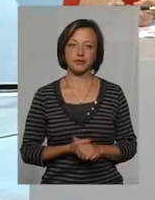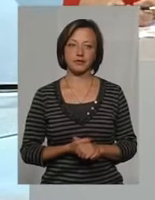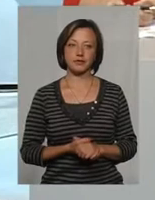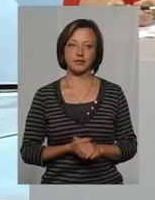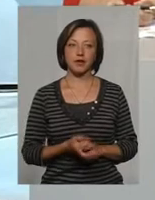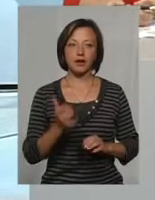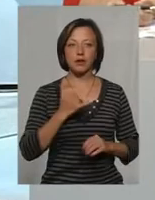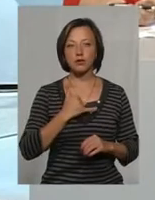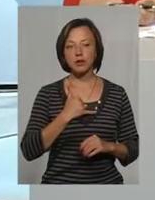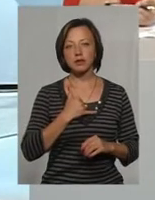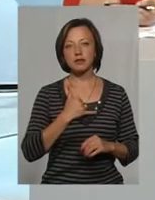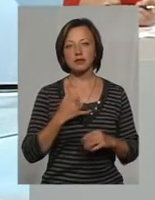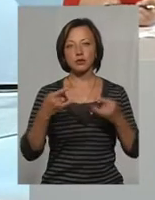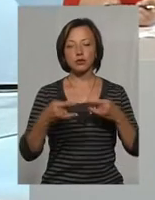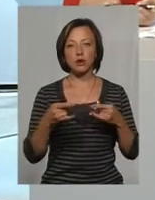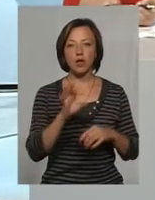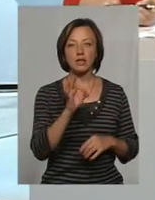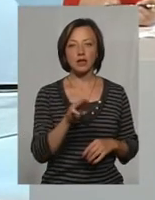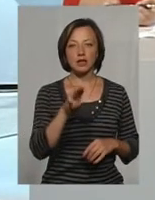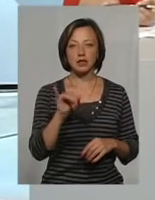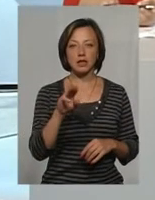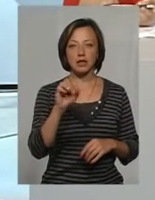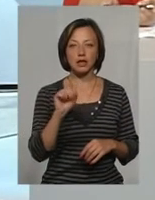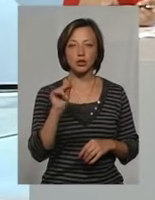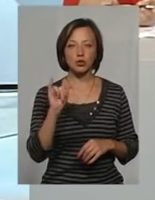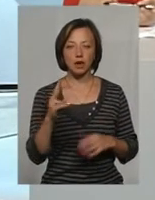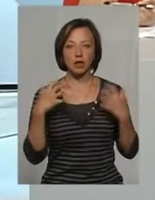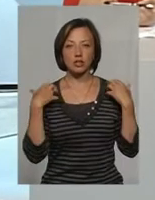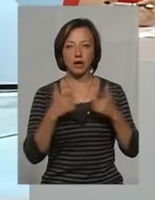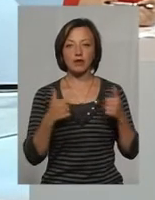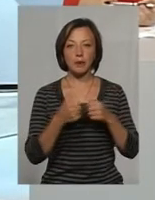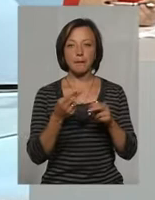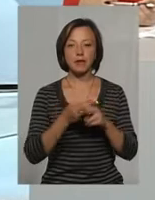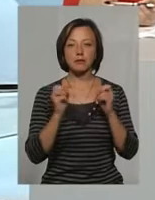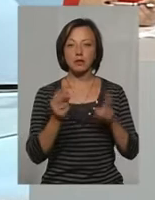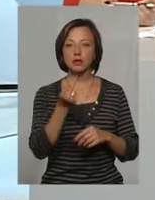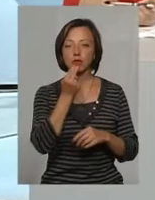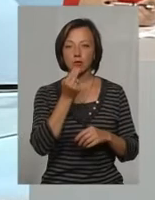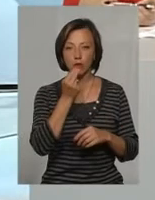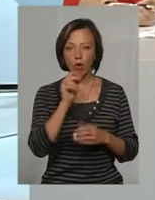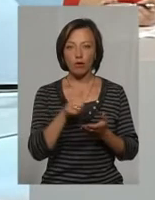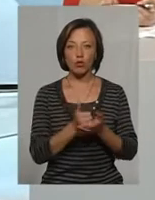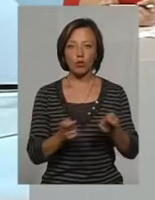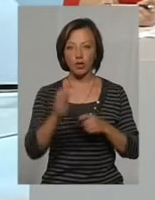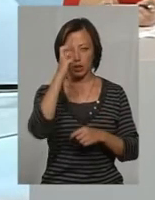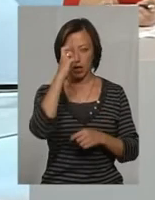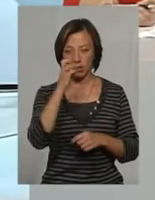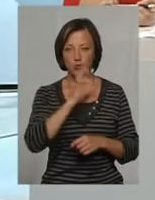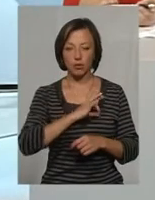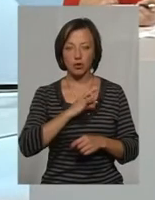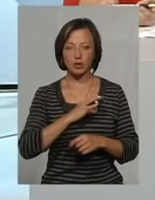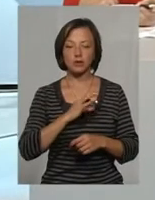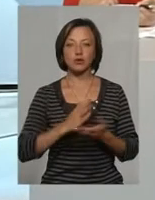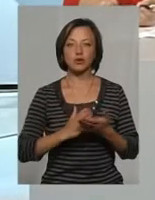сьогодні у студії пані Олександра Титарчук, начальник відділу безпечності харчових продуктів Головного управління